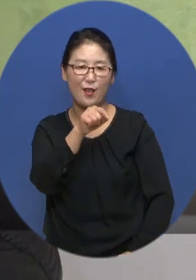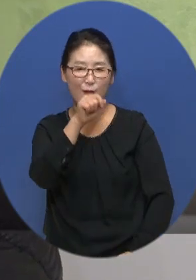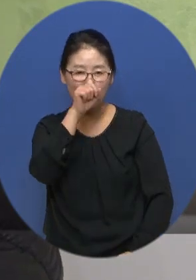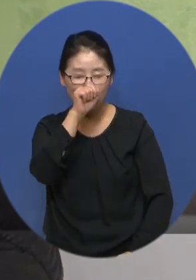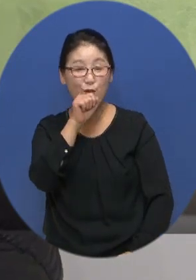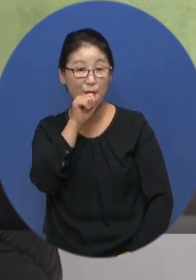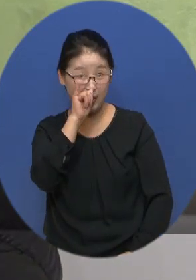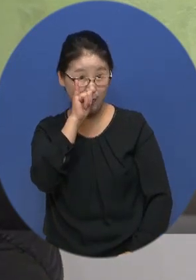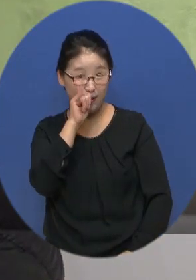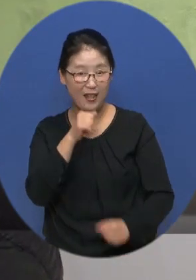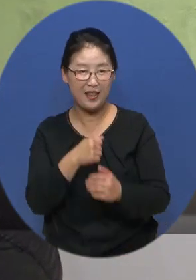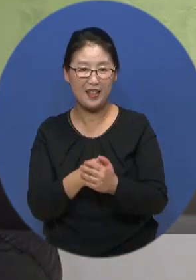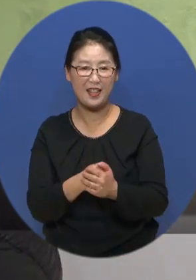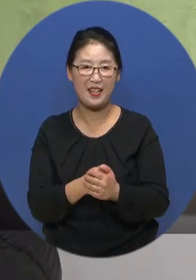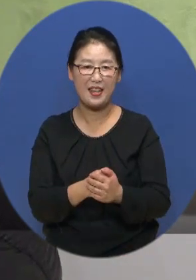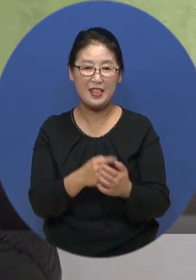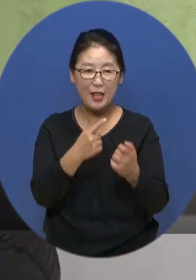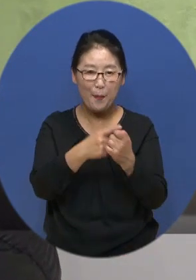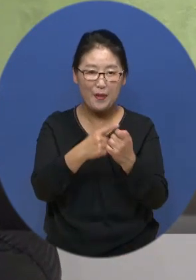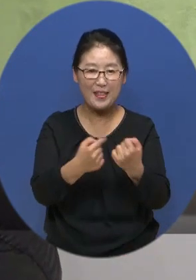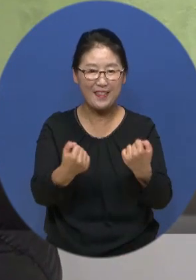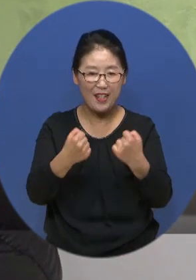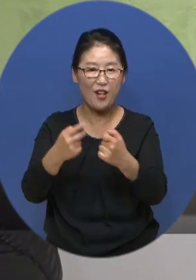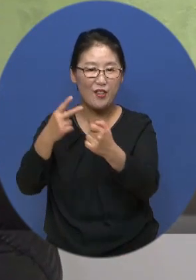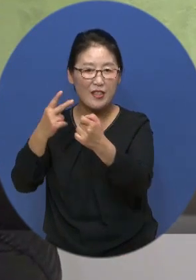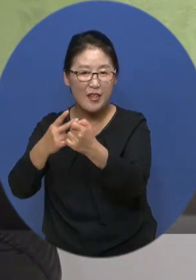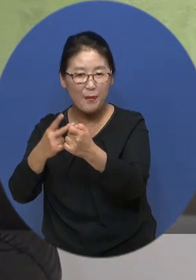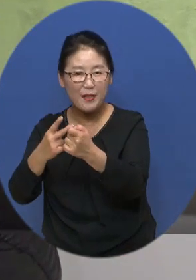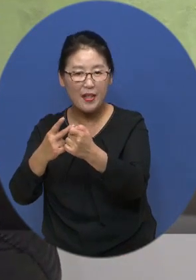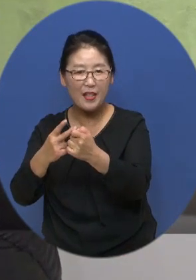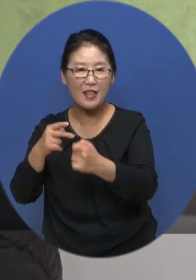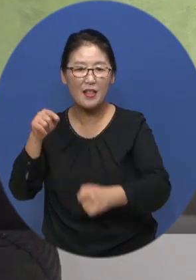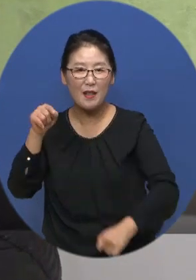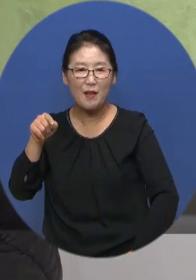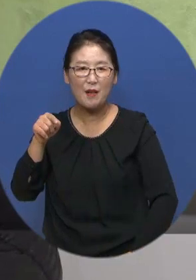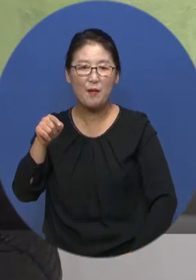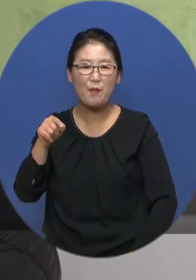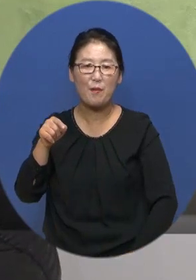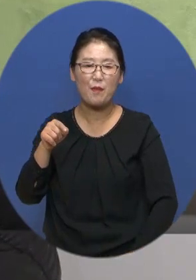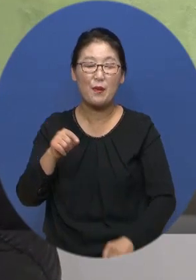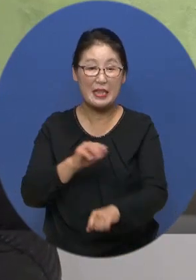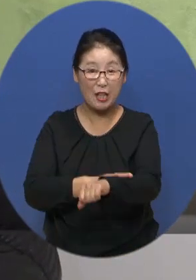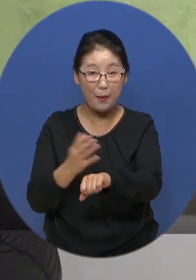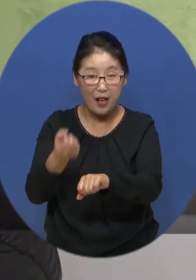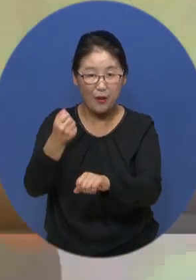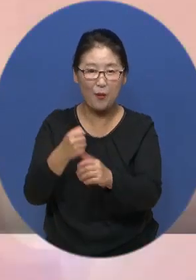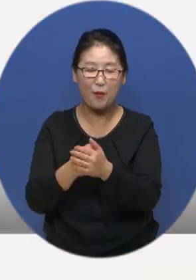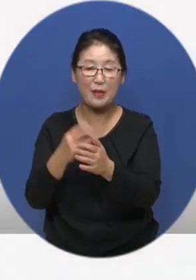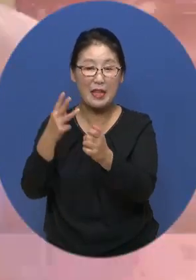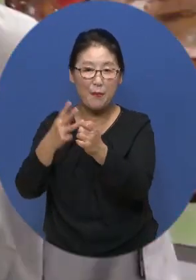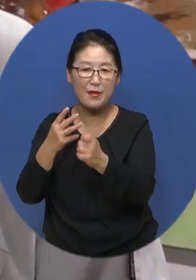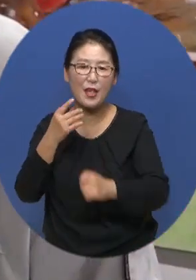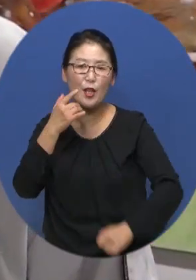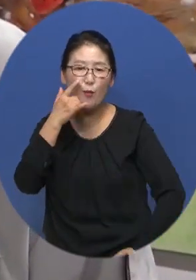체력, 2단계 직업, 3단계 부모 없이도 살아가는 세상을 만드는 게 저희 앞으로의 소망입니다. 끝났는데 다음